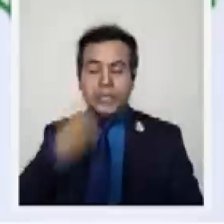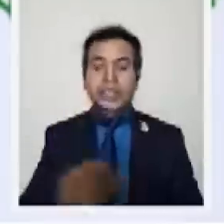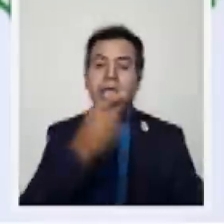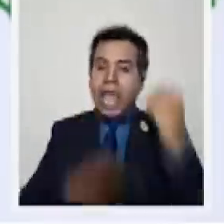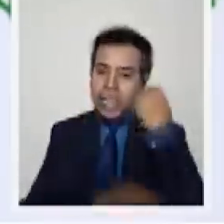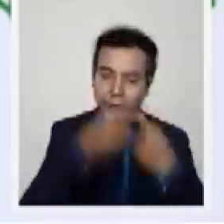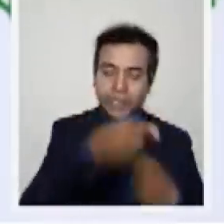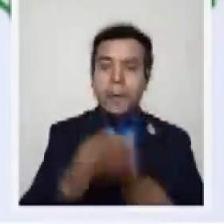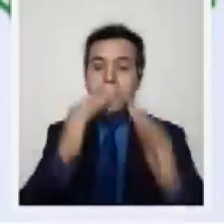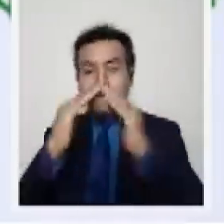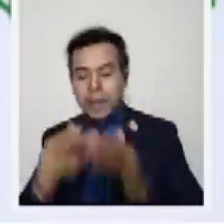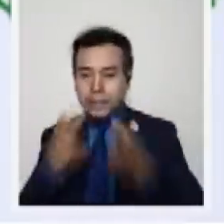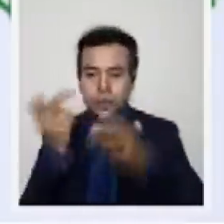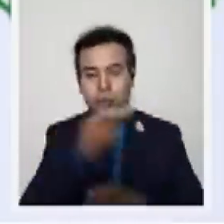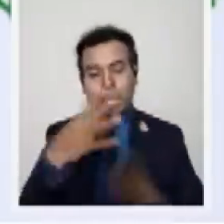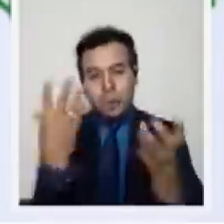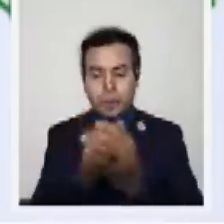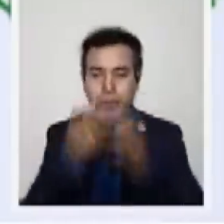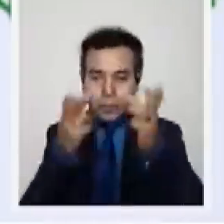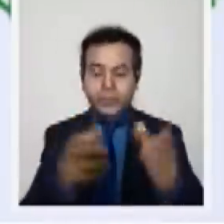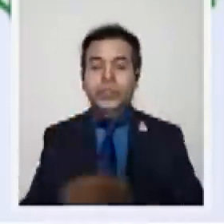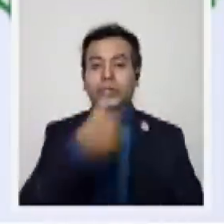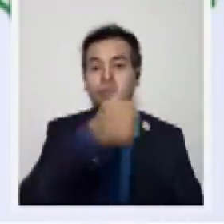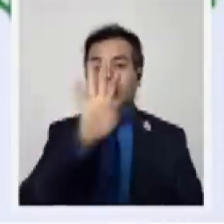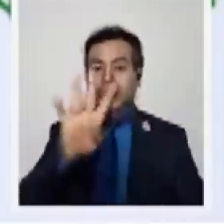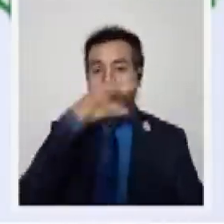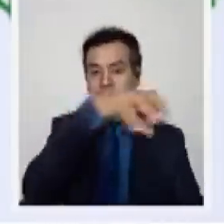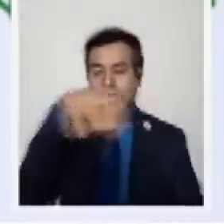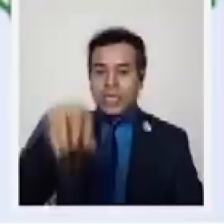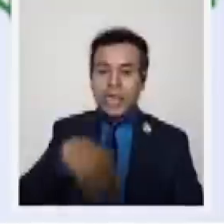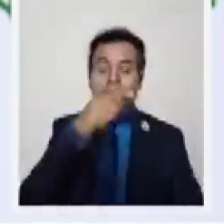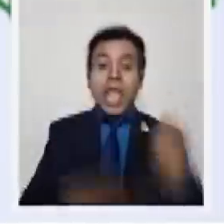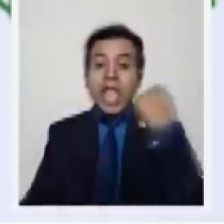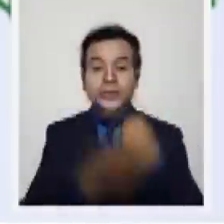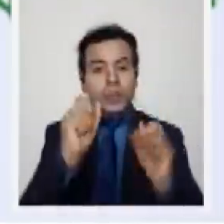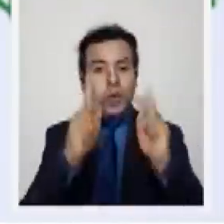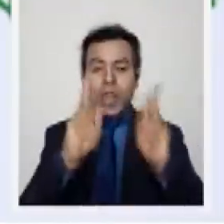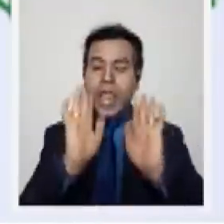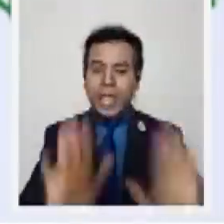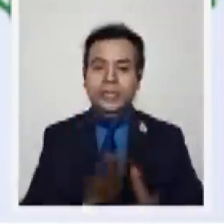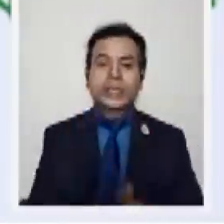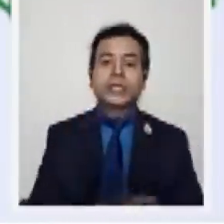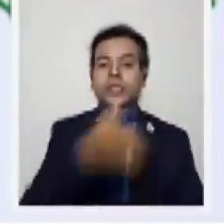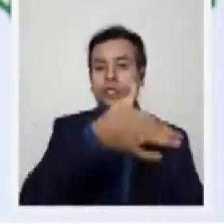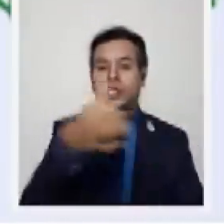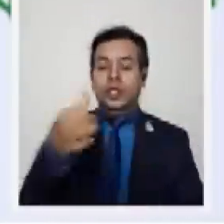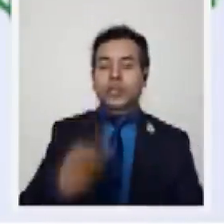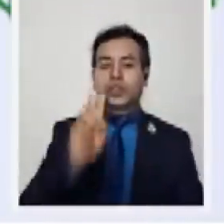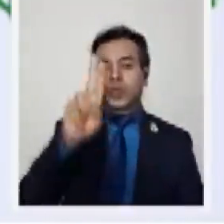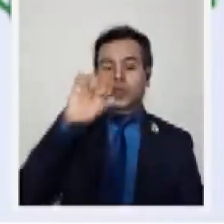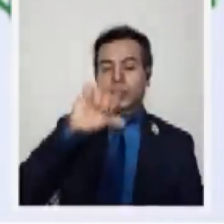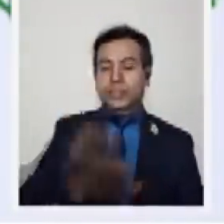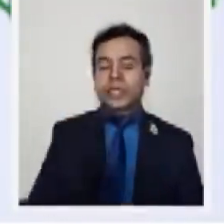57,828 জন, এই সংখ্যাটি বাসায় এবং প্রাতিষ্ঠানিক কোয়ারেন্টাইন সহ। সারা দেশে 64 জেলার সকল উপজেলা এবং জেলা